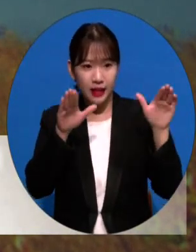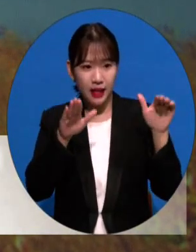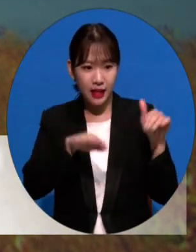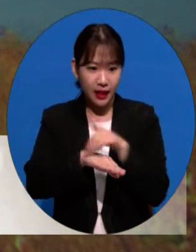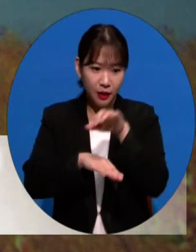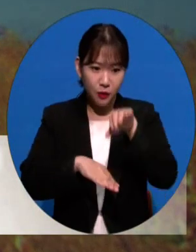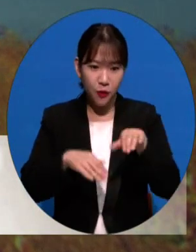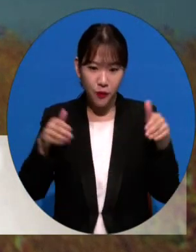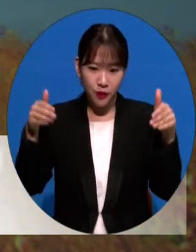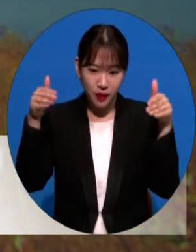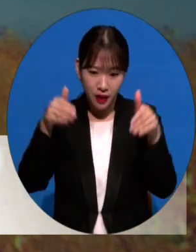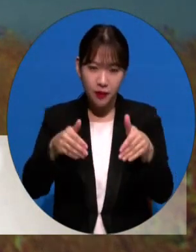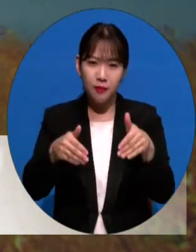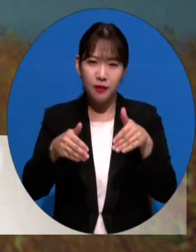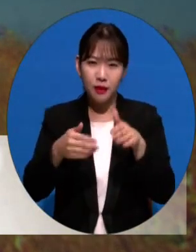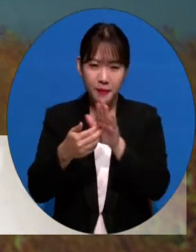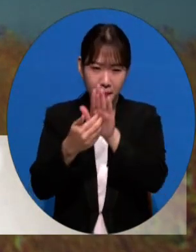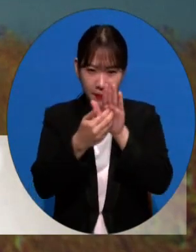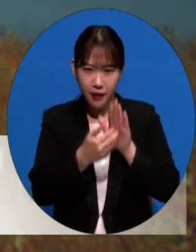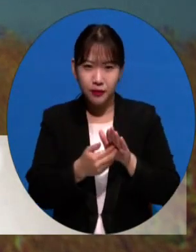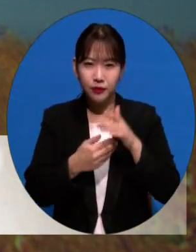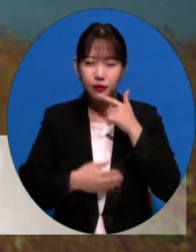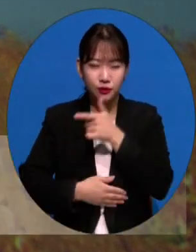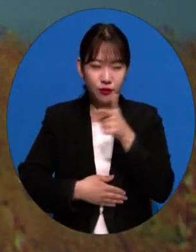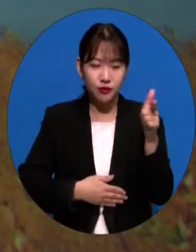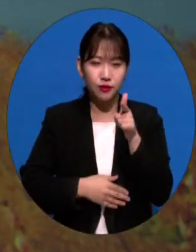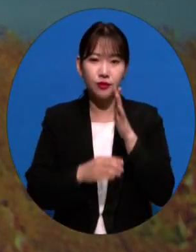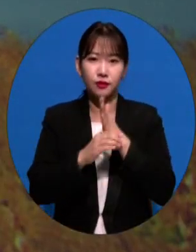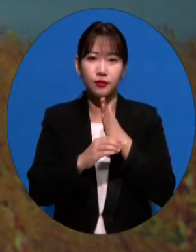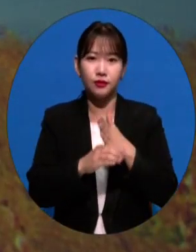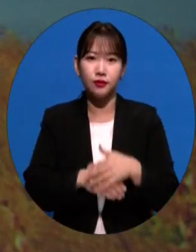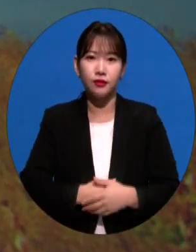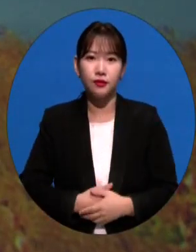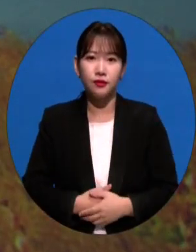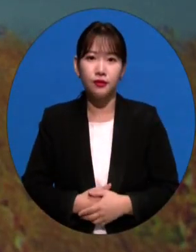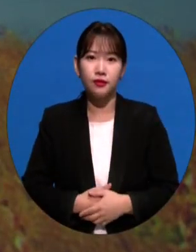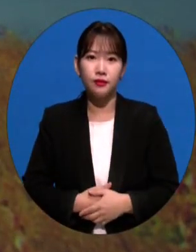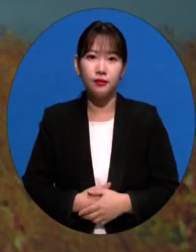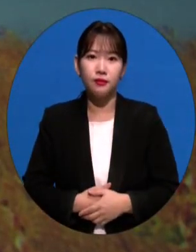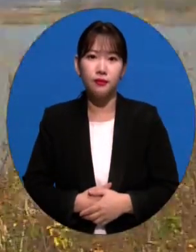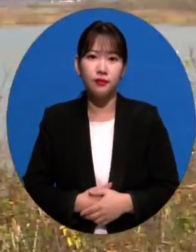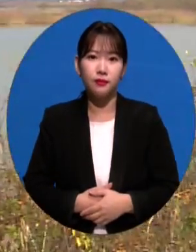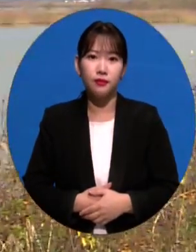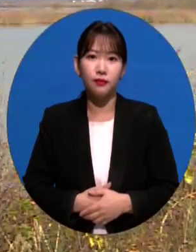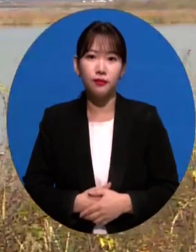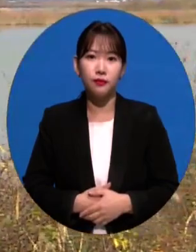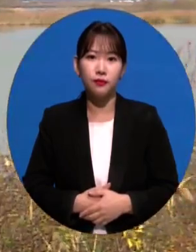출입을 통제하고 집중 방역을 이어가고 있습니다. 양정은 기자입니다.